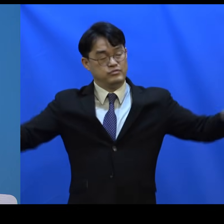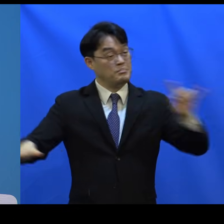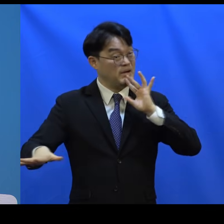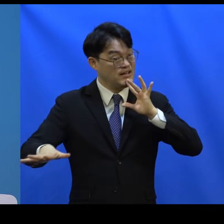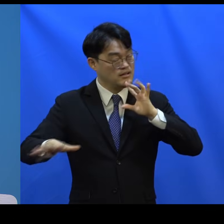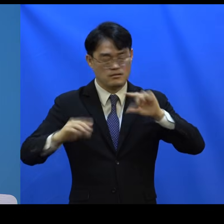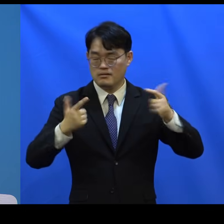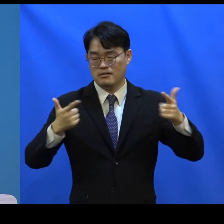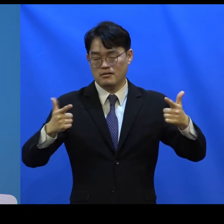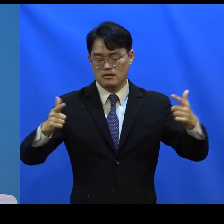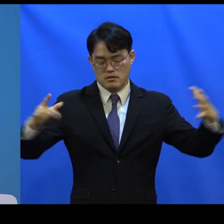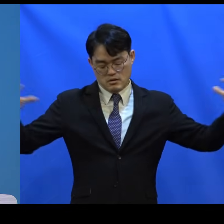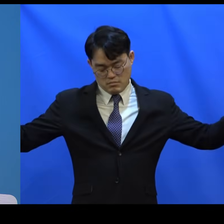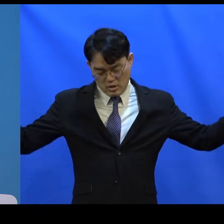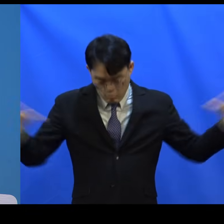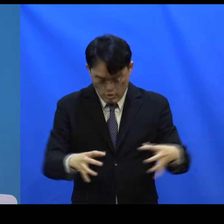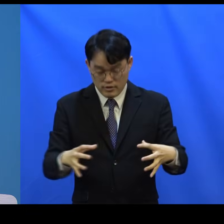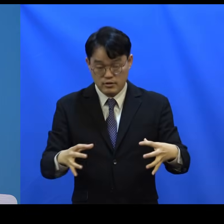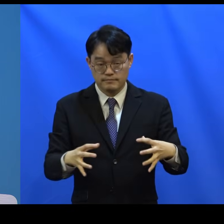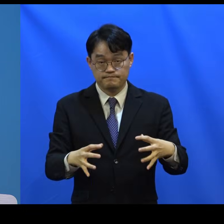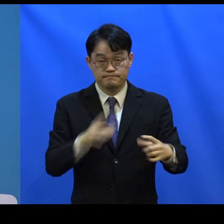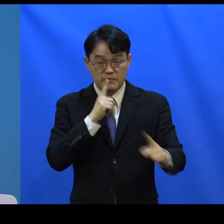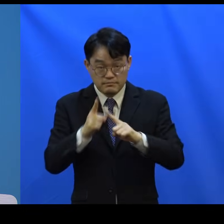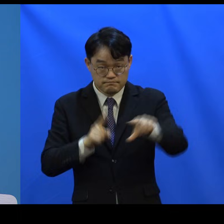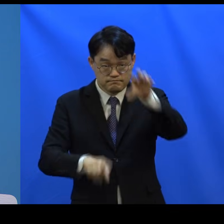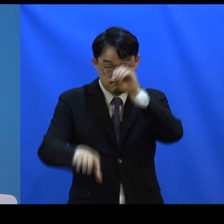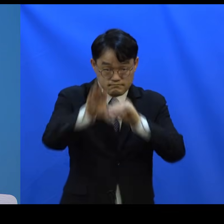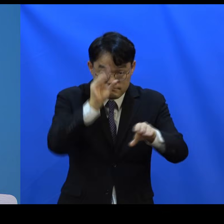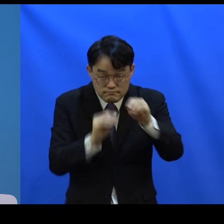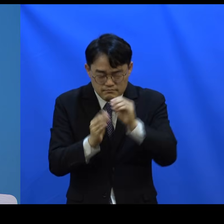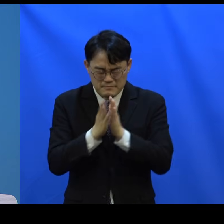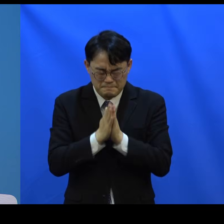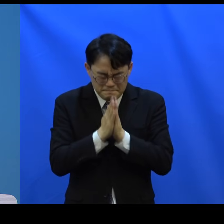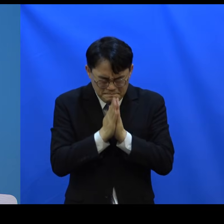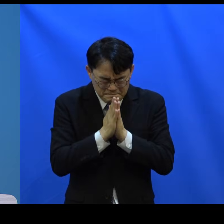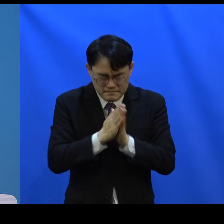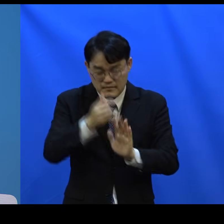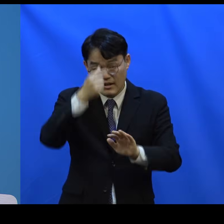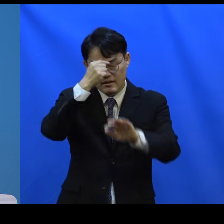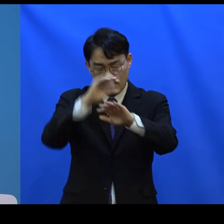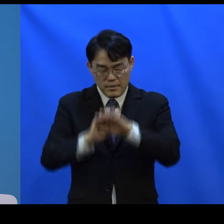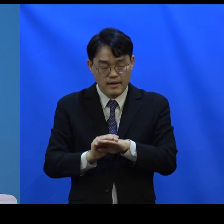듣고 기도하고 찬양하고 예배하는, 유대인이면서